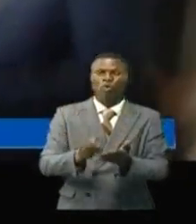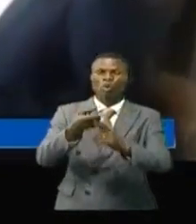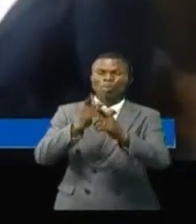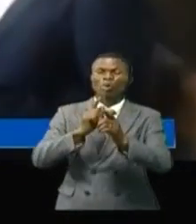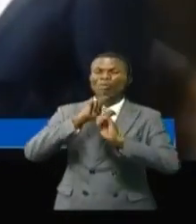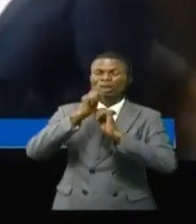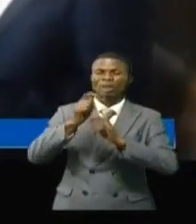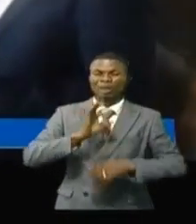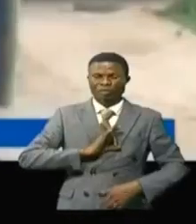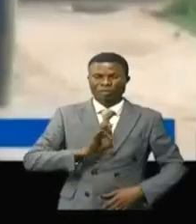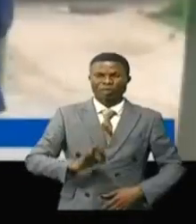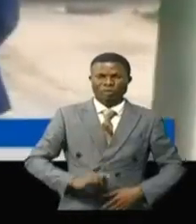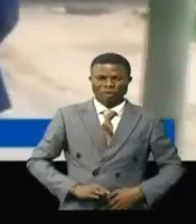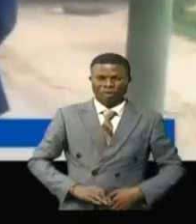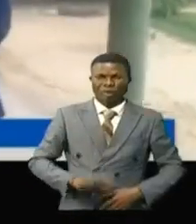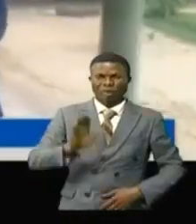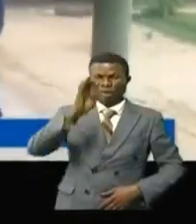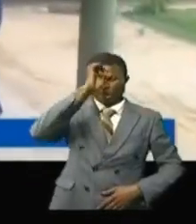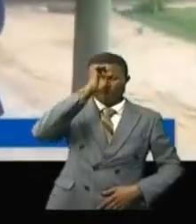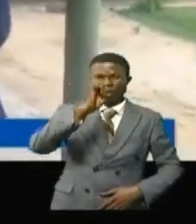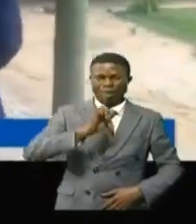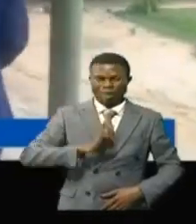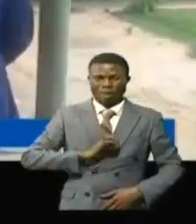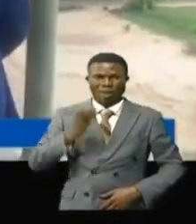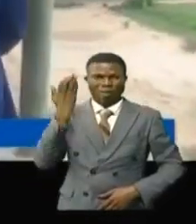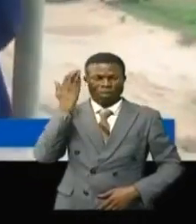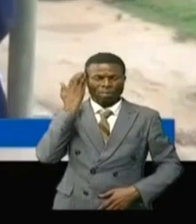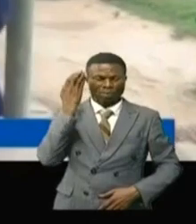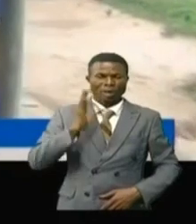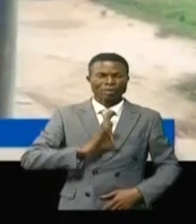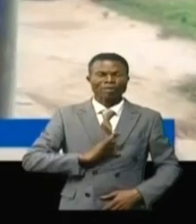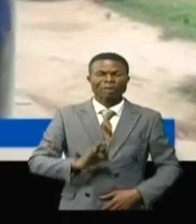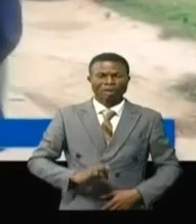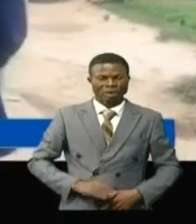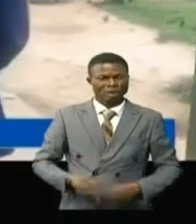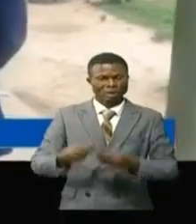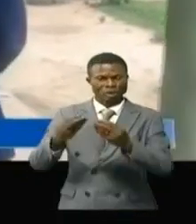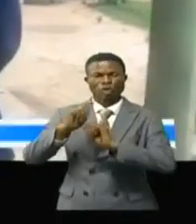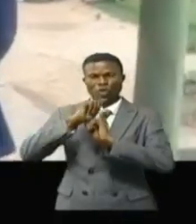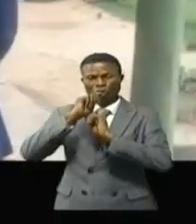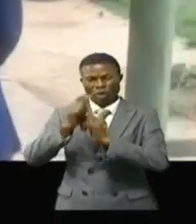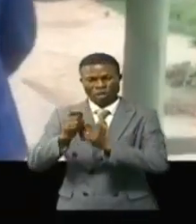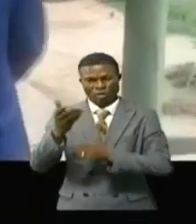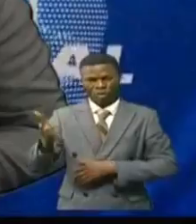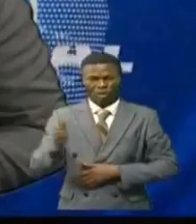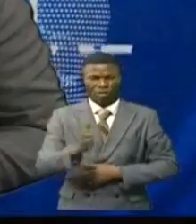la République, son Excellence, M. Félix-Antoine Tshisekedi Tshilombo.